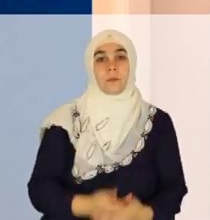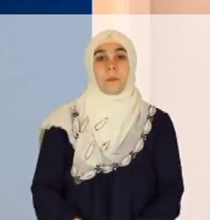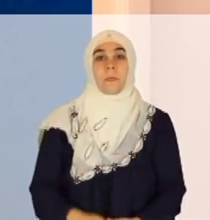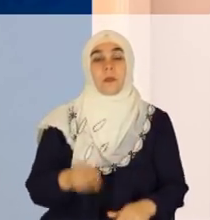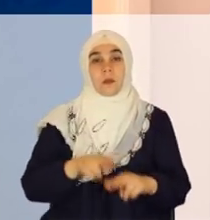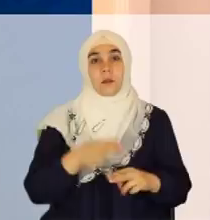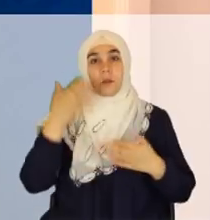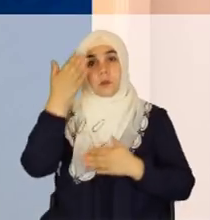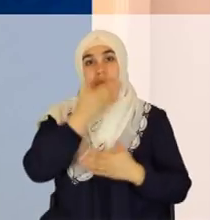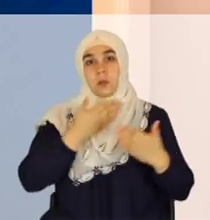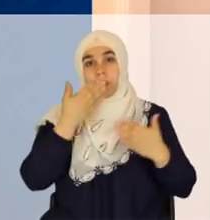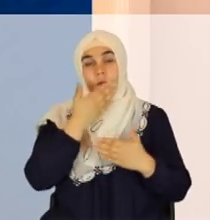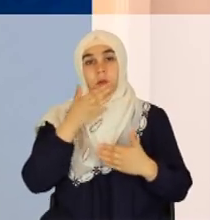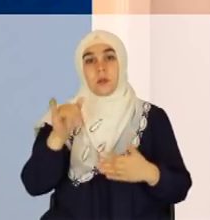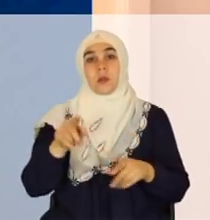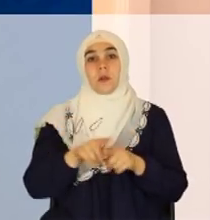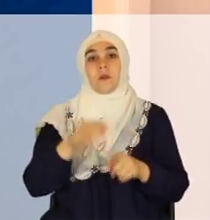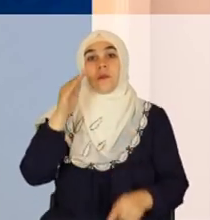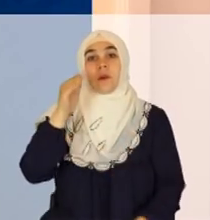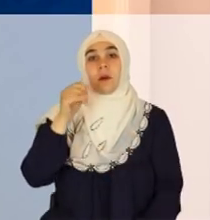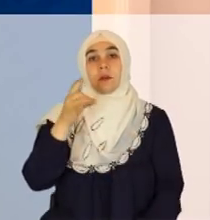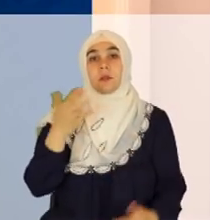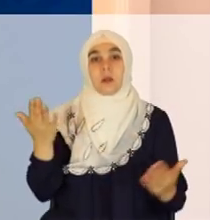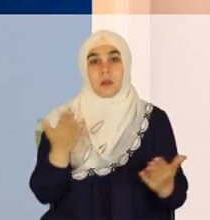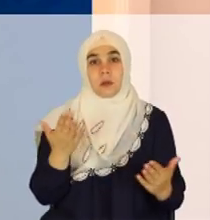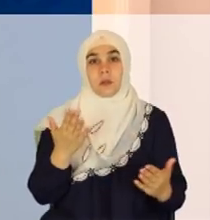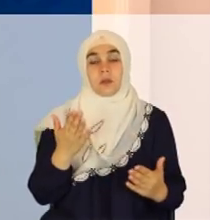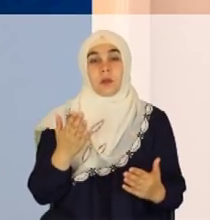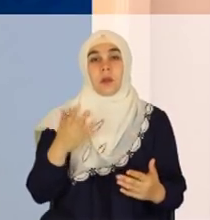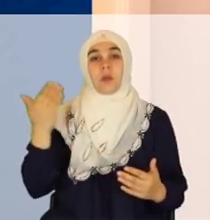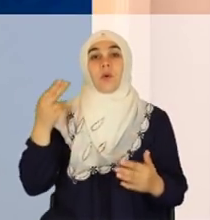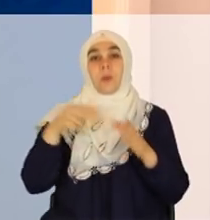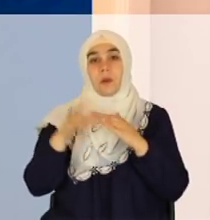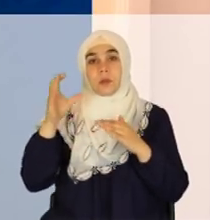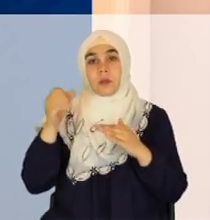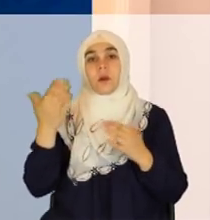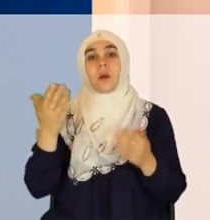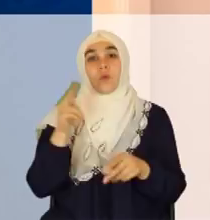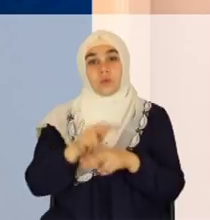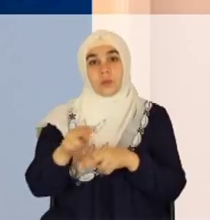Bu taharatını biz farzı kançalıkını, sünnetli kançalıkını,